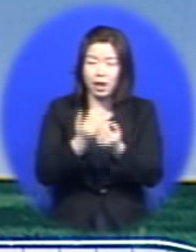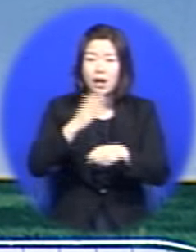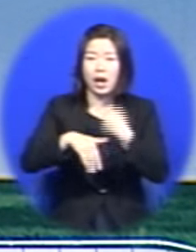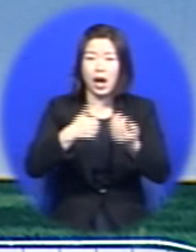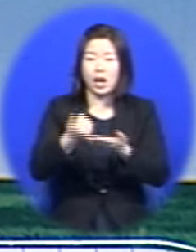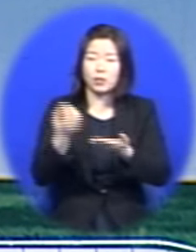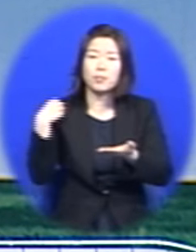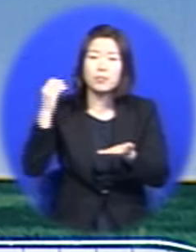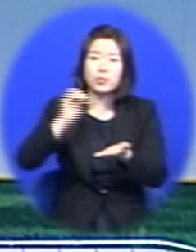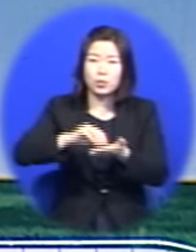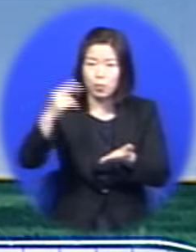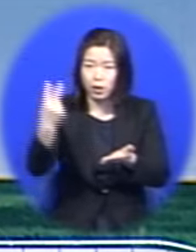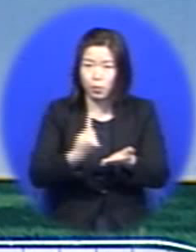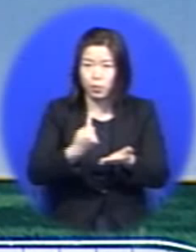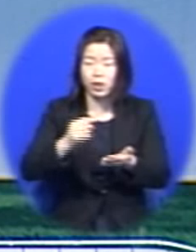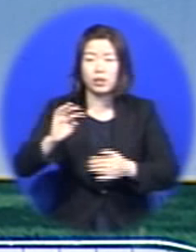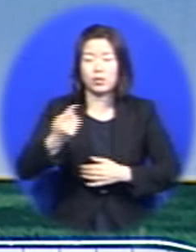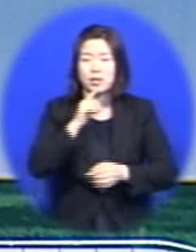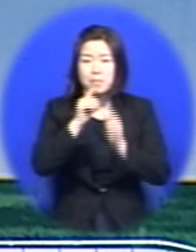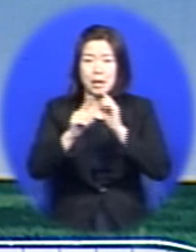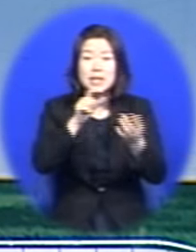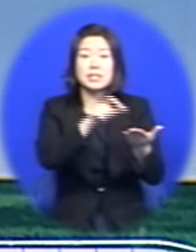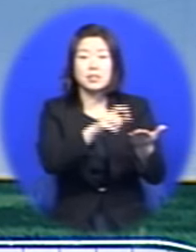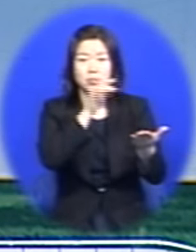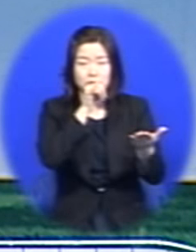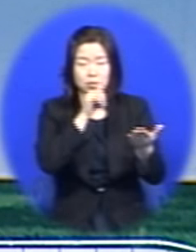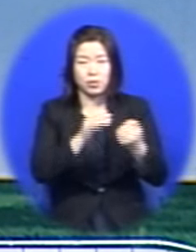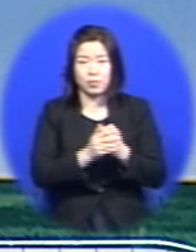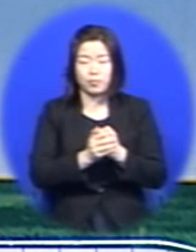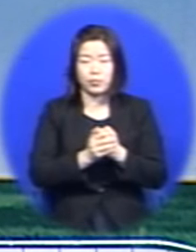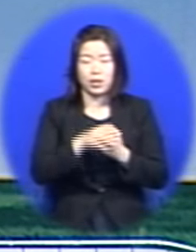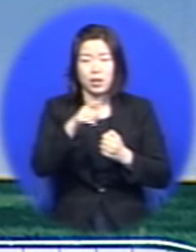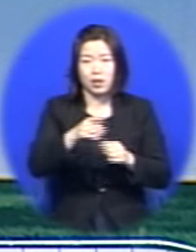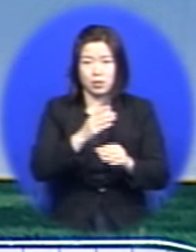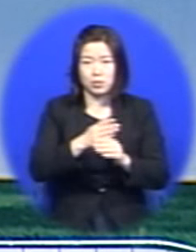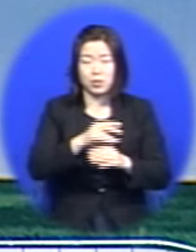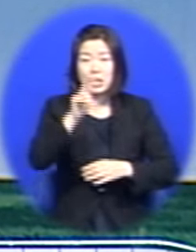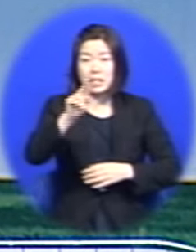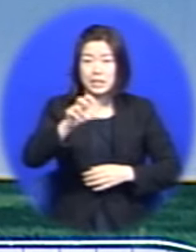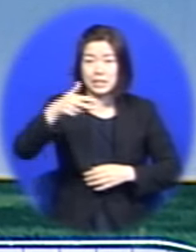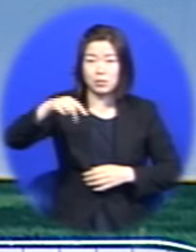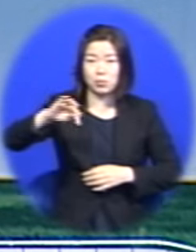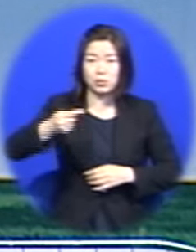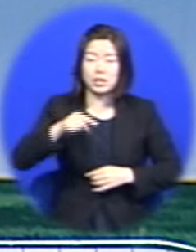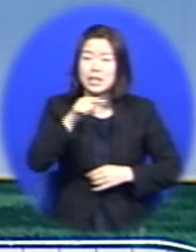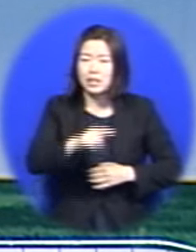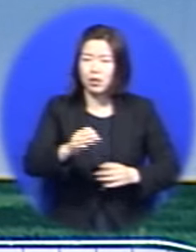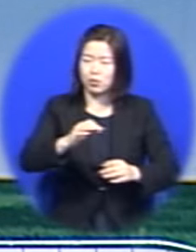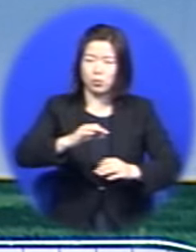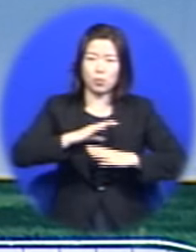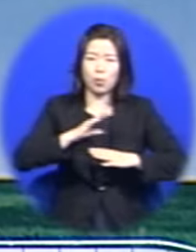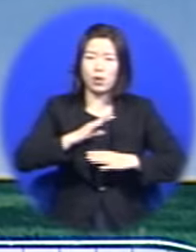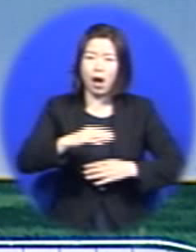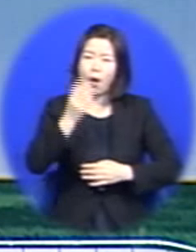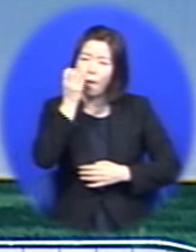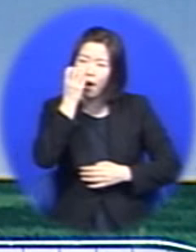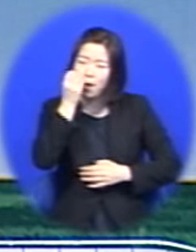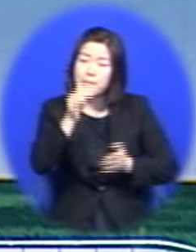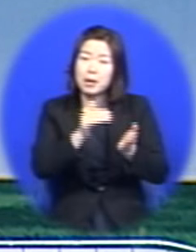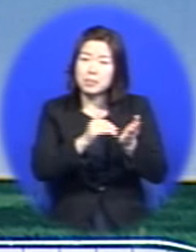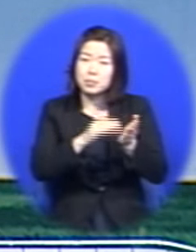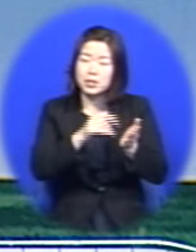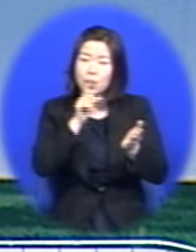될 것이라 하는 말씀을 하고 있습니다. 그러면서 25절에 이건 놀라운 신비의